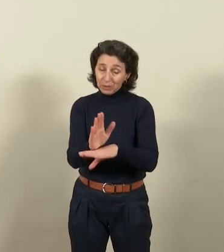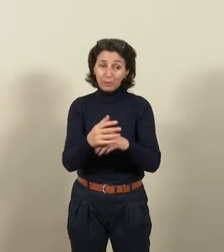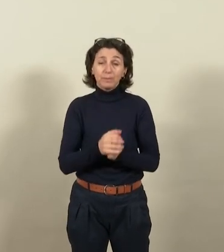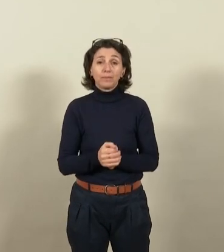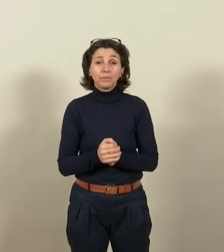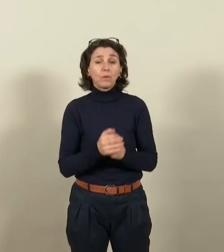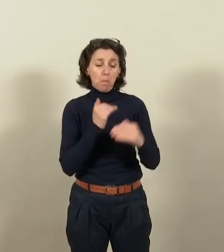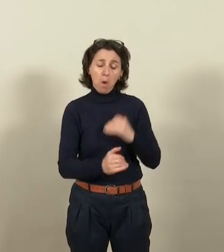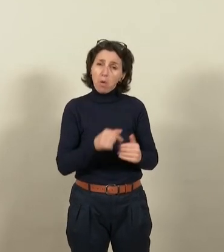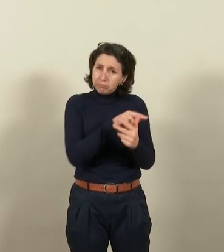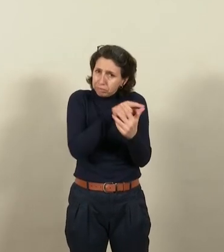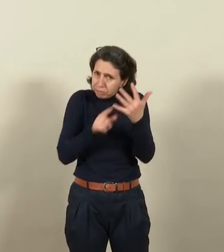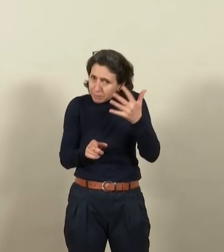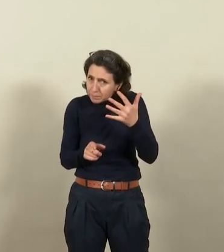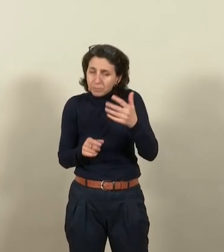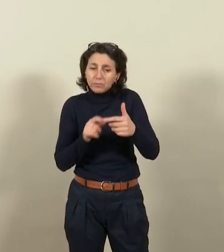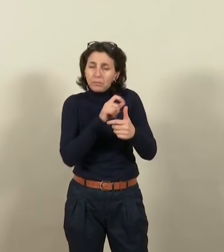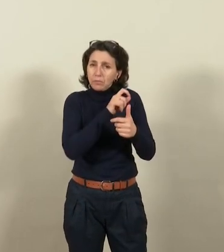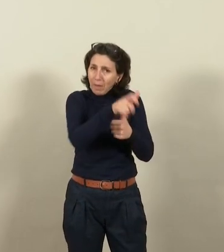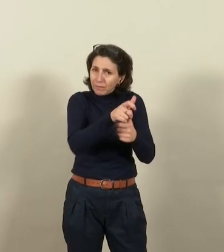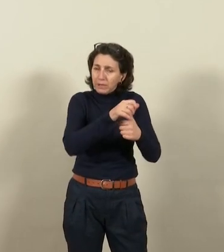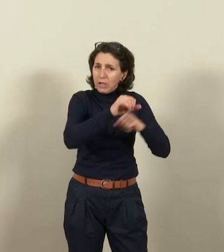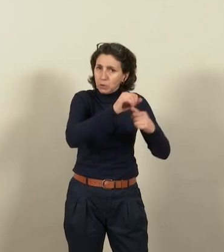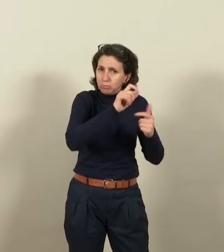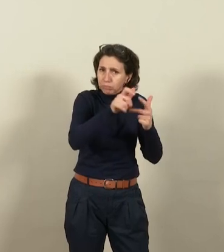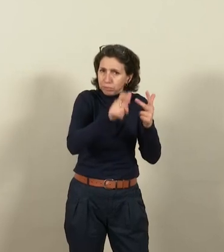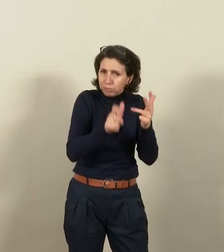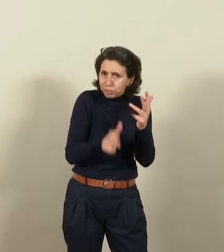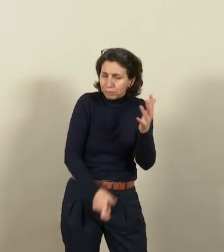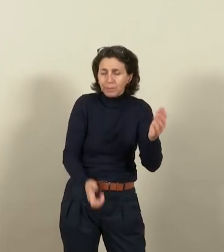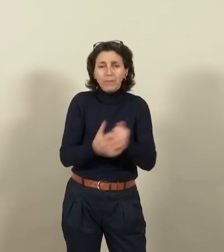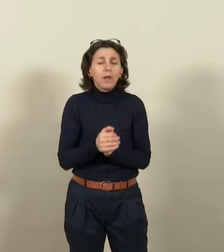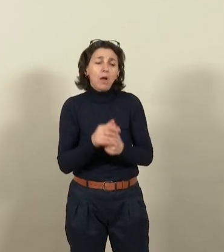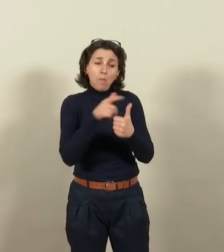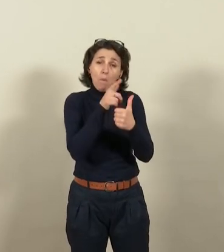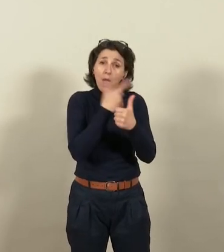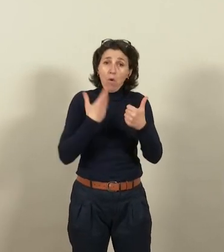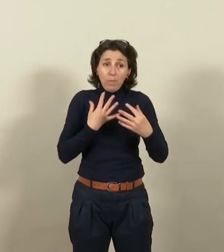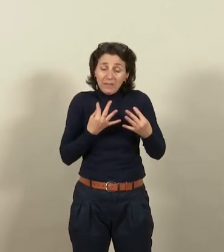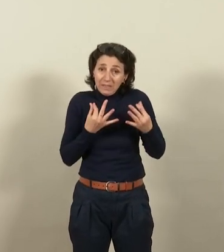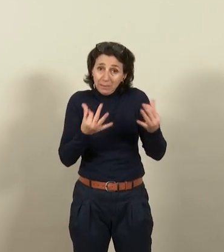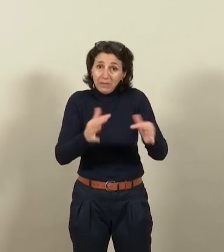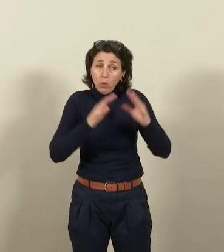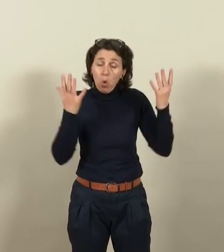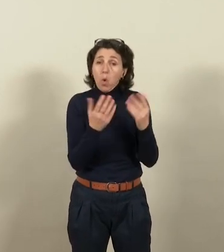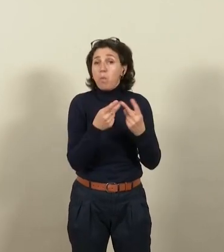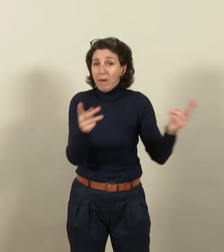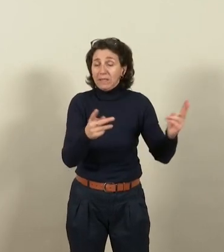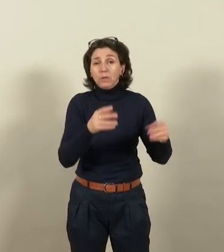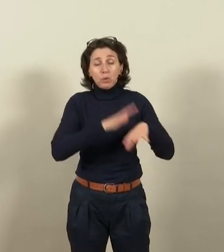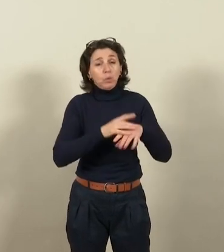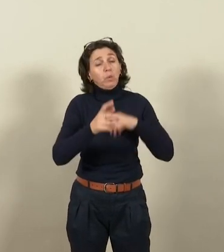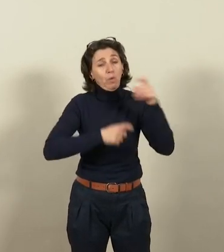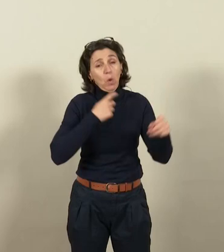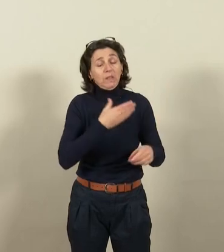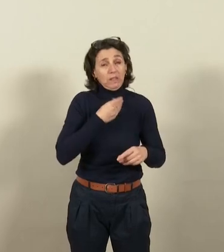comporte plusieurs axes dont en découlent plusieurs actions un premier sur la sensibilisation au grand public aux violences sexistes et sexuelles